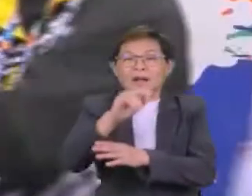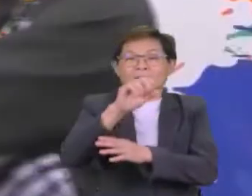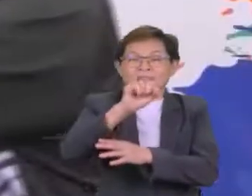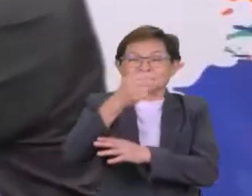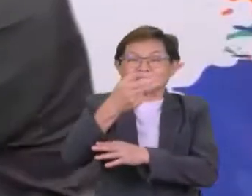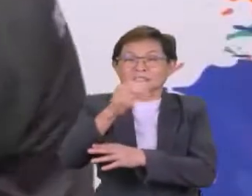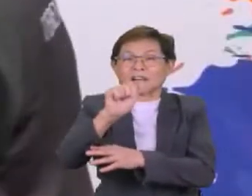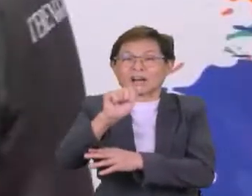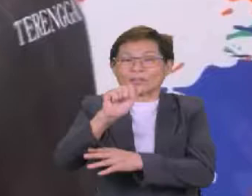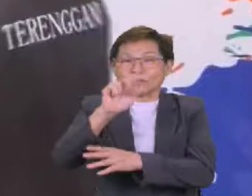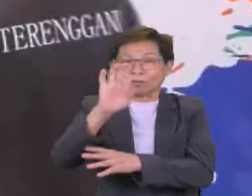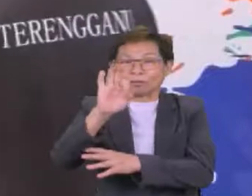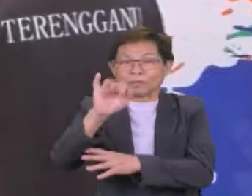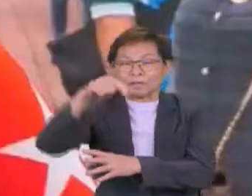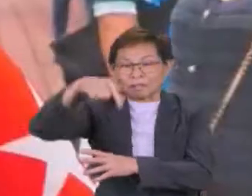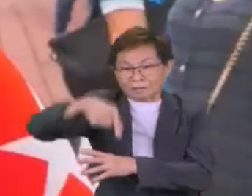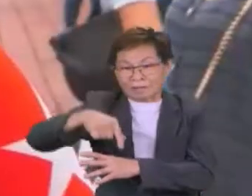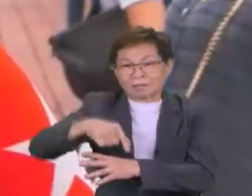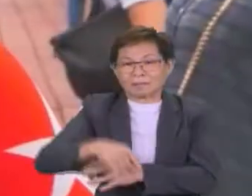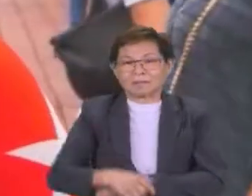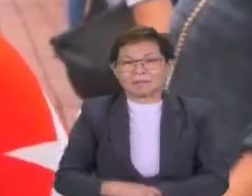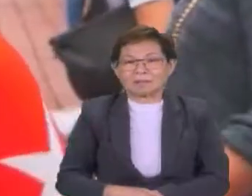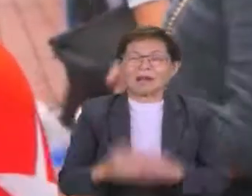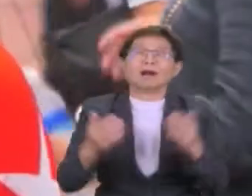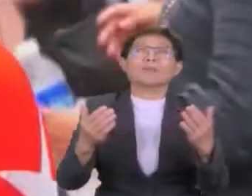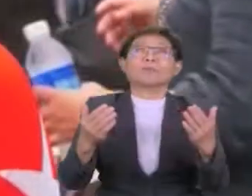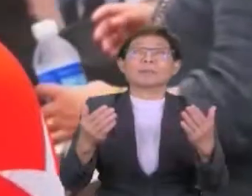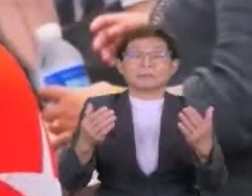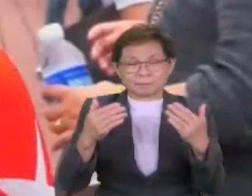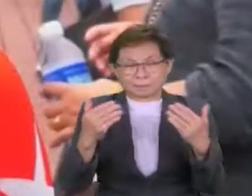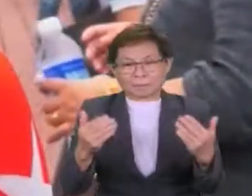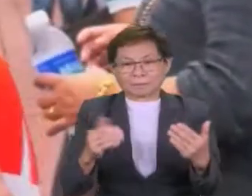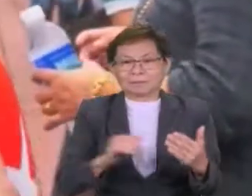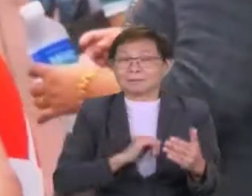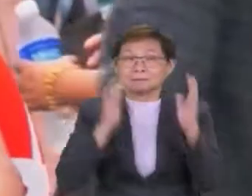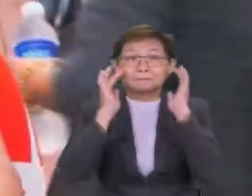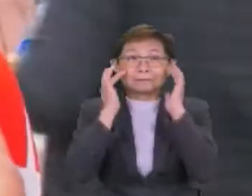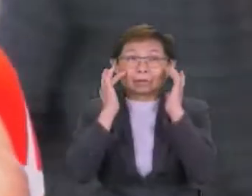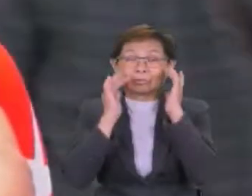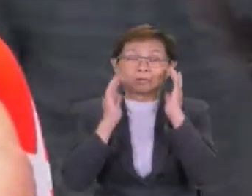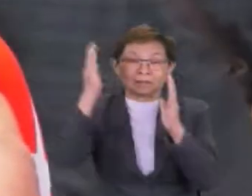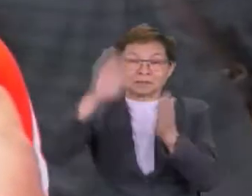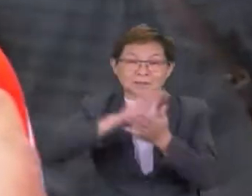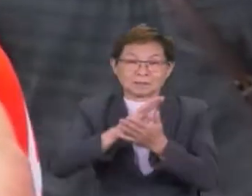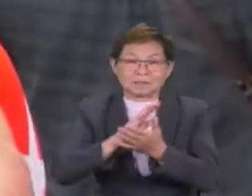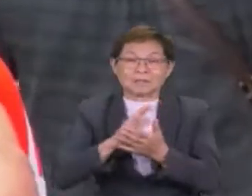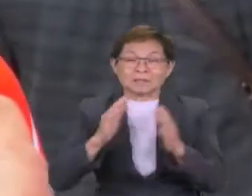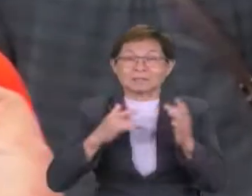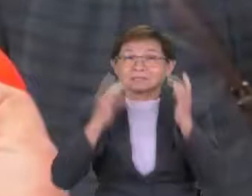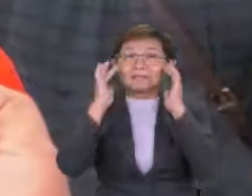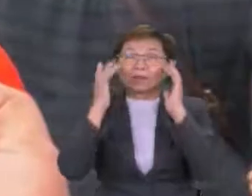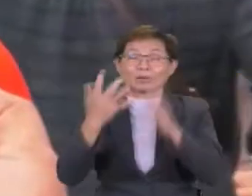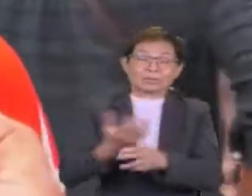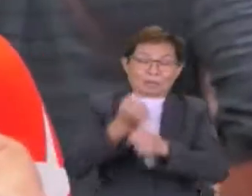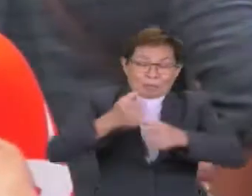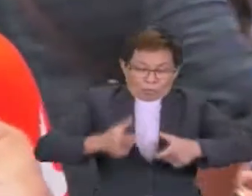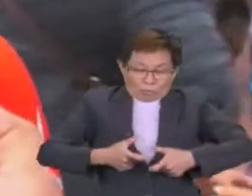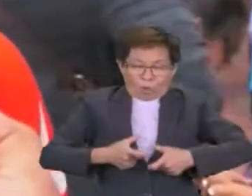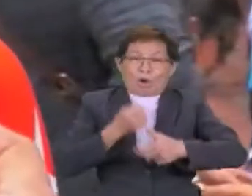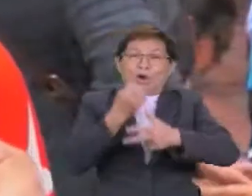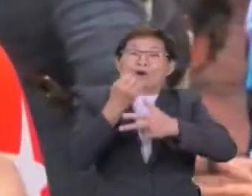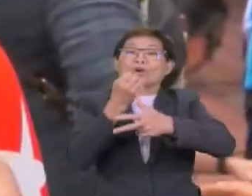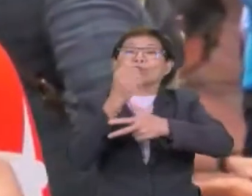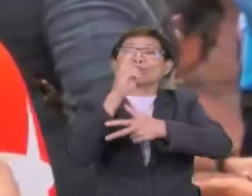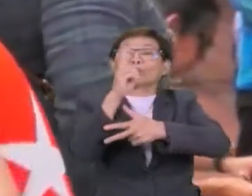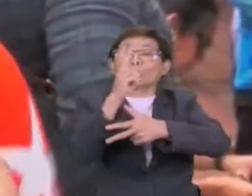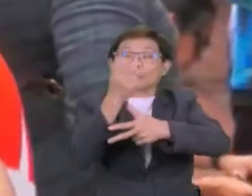dan no syafika Natasha kader halilah saya bentak Sangke saya akan diraih dia menyumbang gol kedua seri